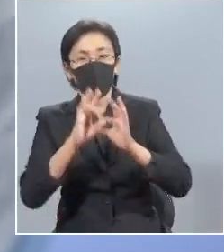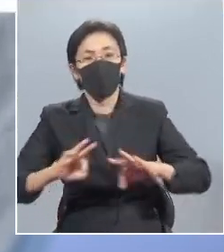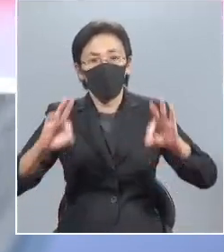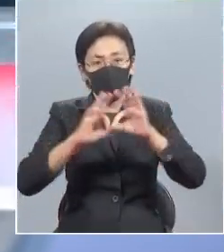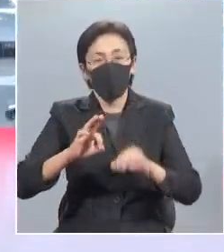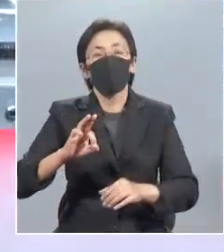ม.ค